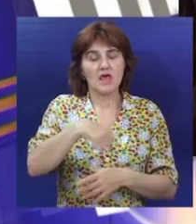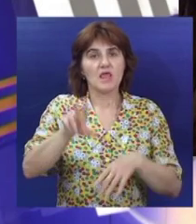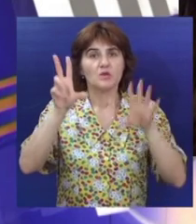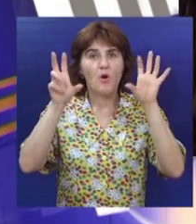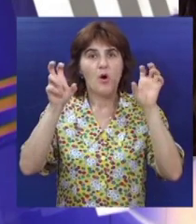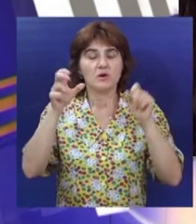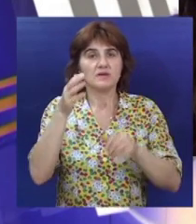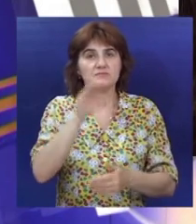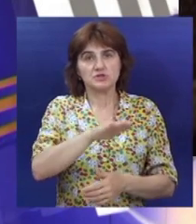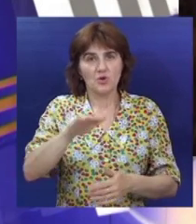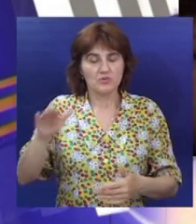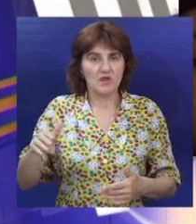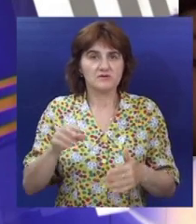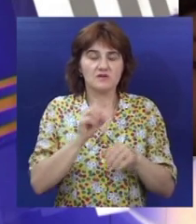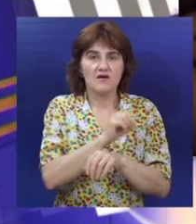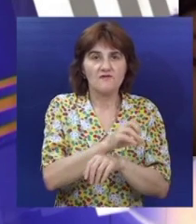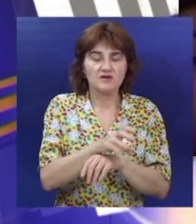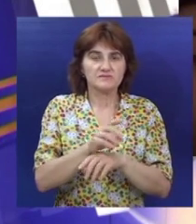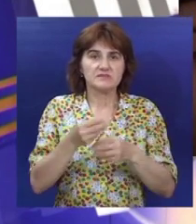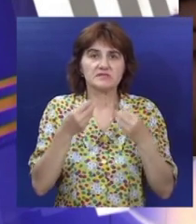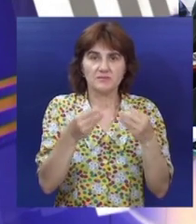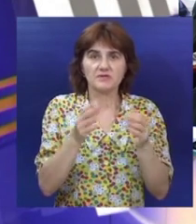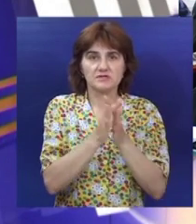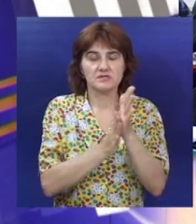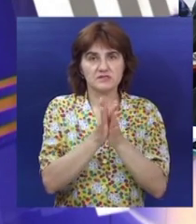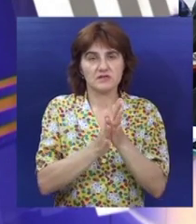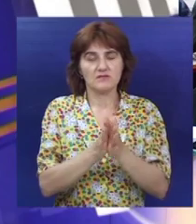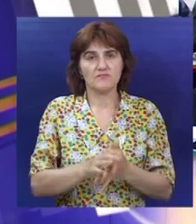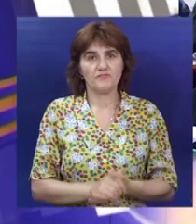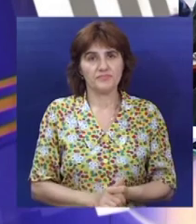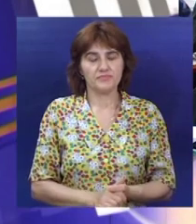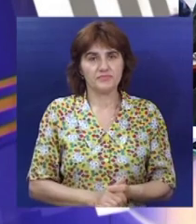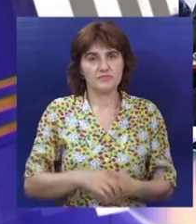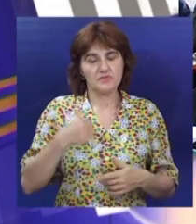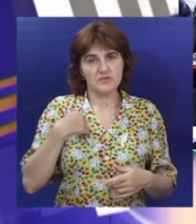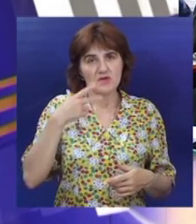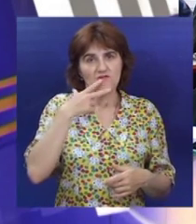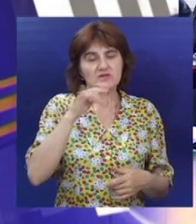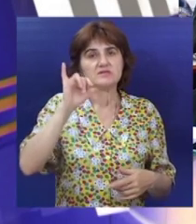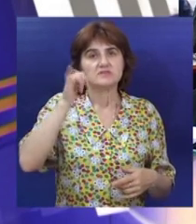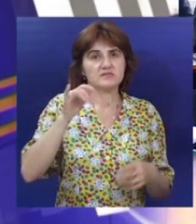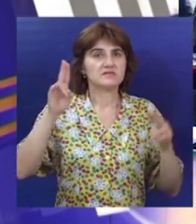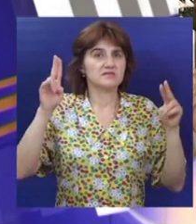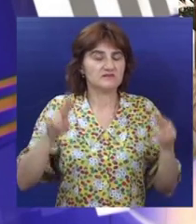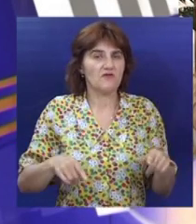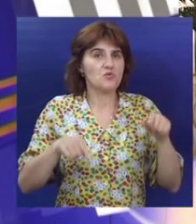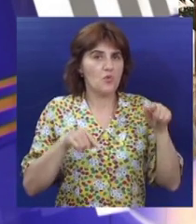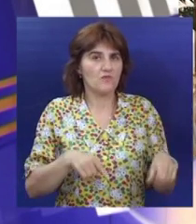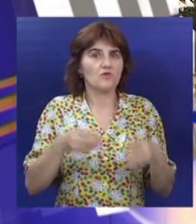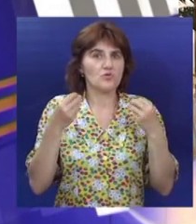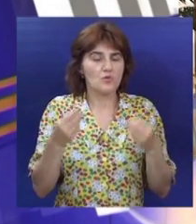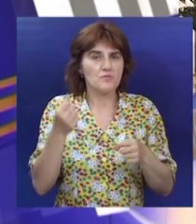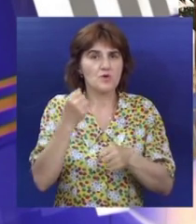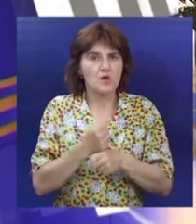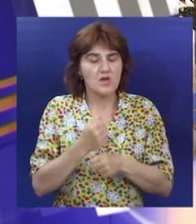radionice, preglede i individualan vaspitno-obrazovni rad u okviru savjetovališta. Savet rodilišta stvarno